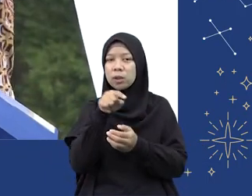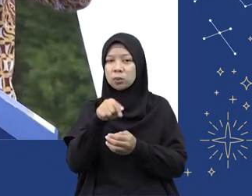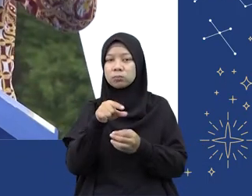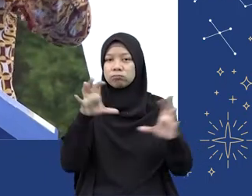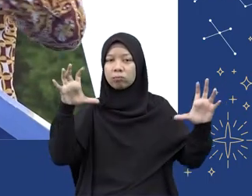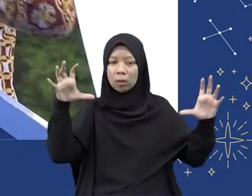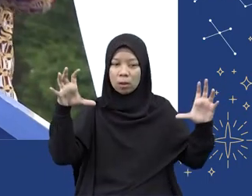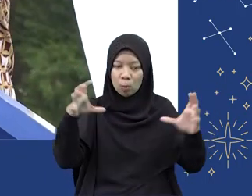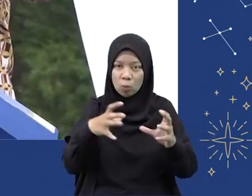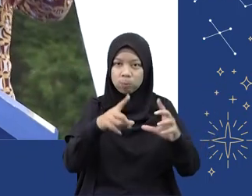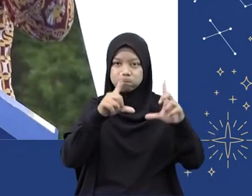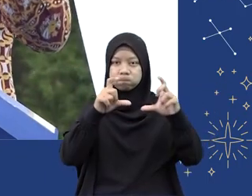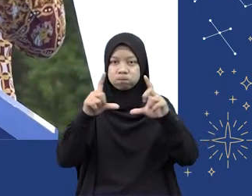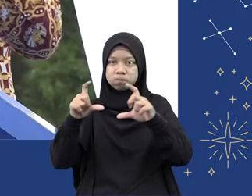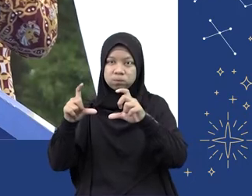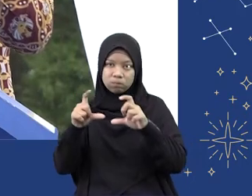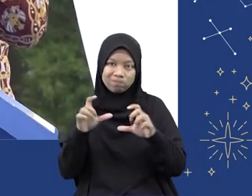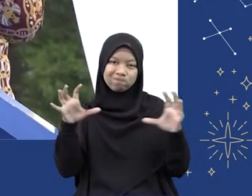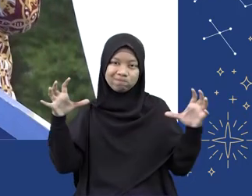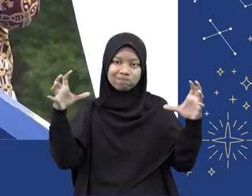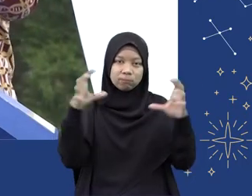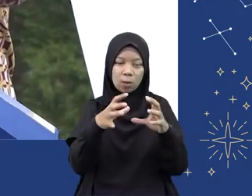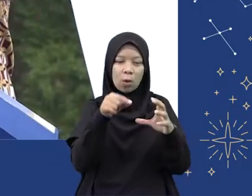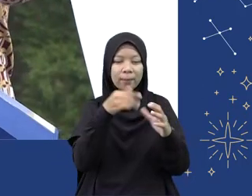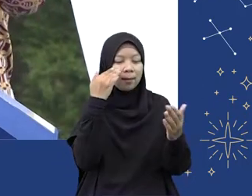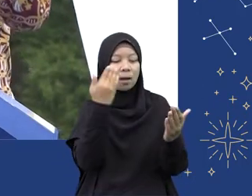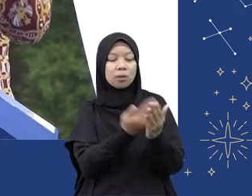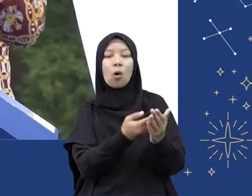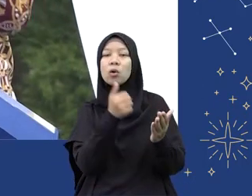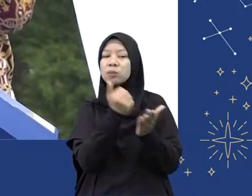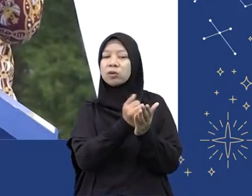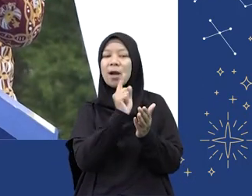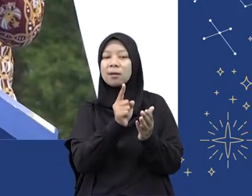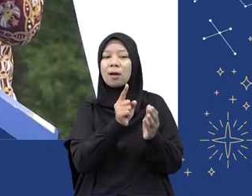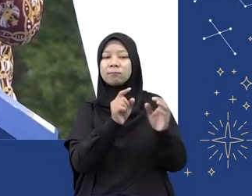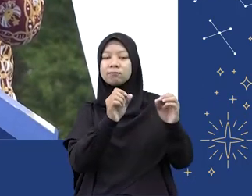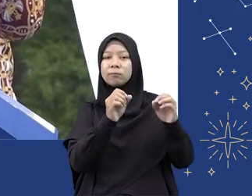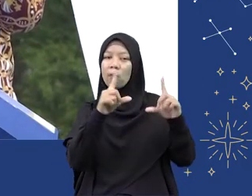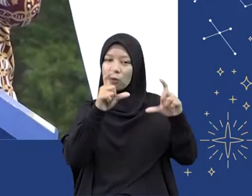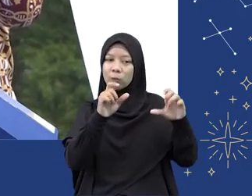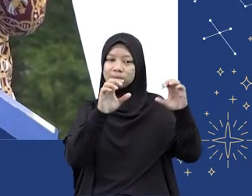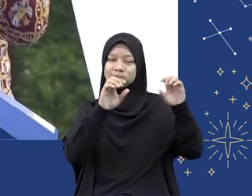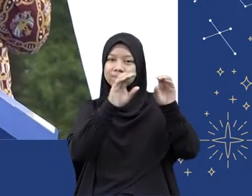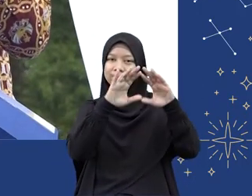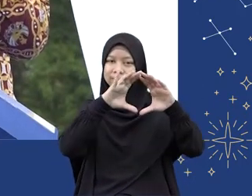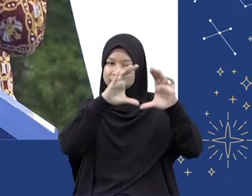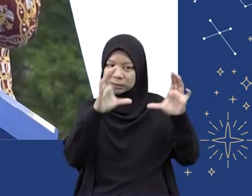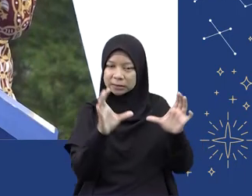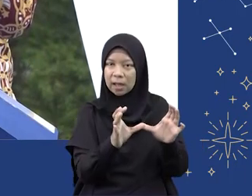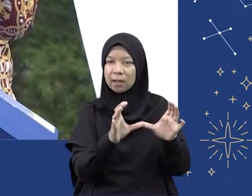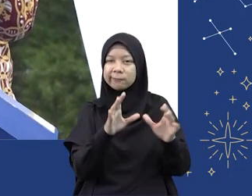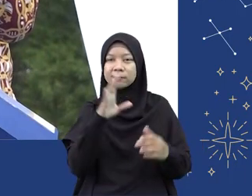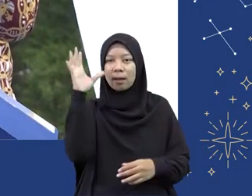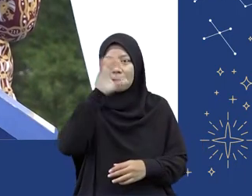foto-foto event Horison yang akhirnya ketahuan membentuk lingkaran hitam itu dimana lingkaran hitam black